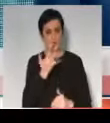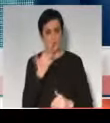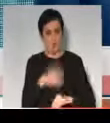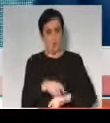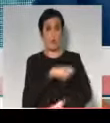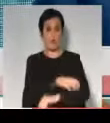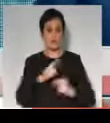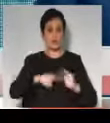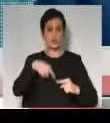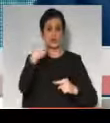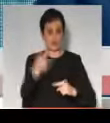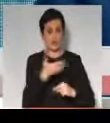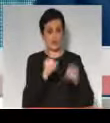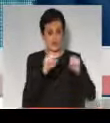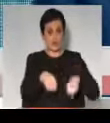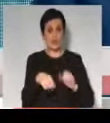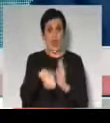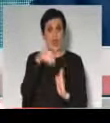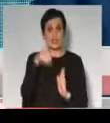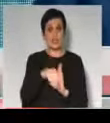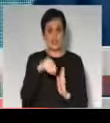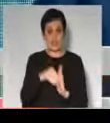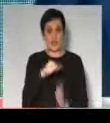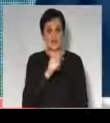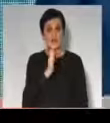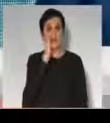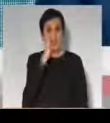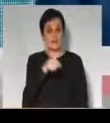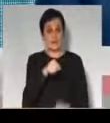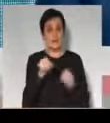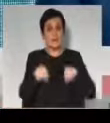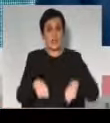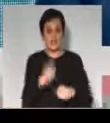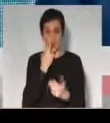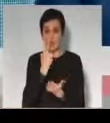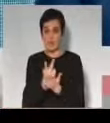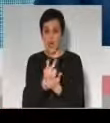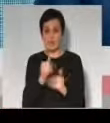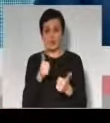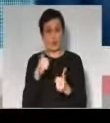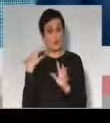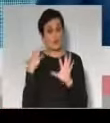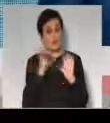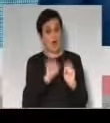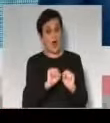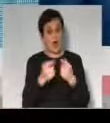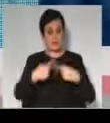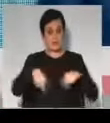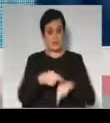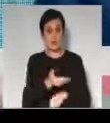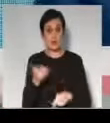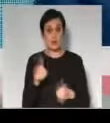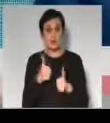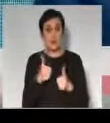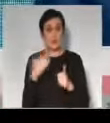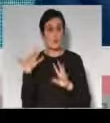თქმა უნდა გექნებათ შესაძლებლობა ამარჩევნებში გექნებათ იმის საშუალება ნახოთ თუ რამ ხელა მხარდაჭერა გაქვს საზოგადოების მხრიდან, რამ ხელა